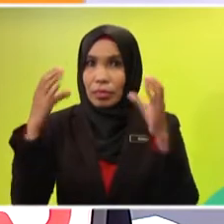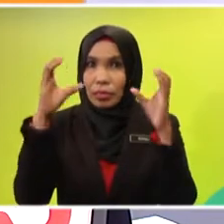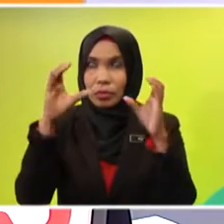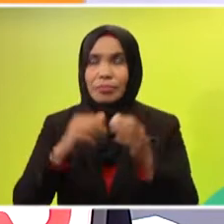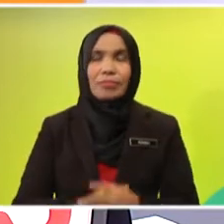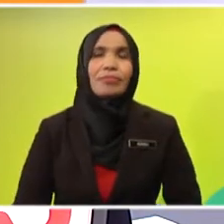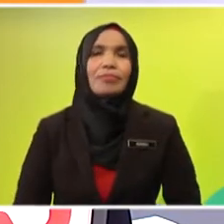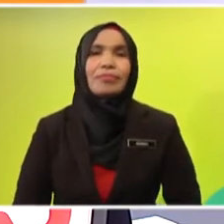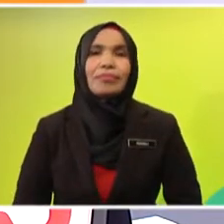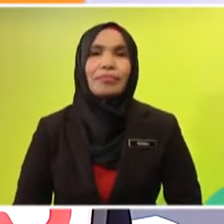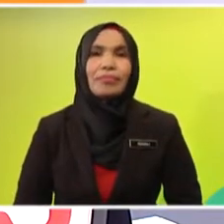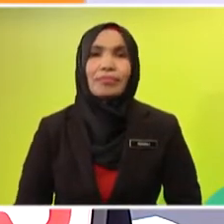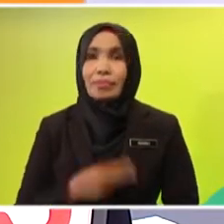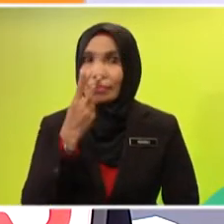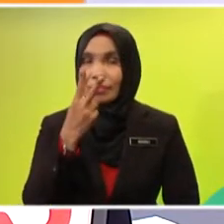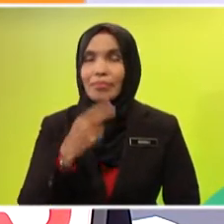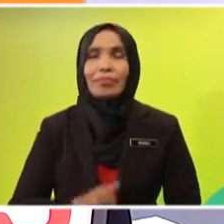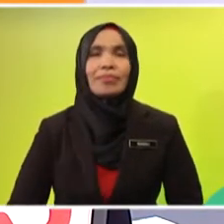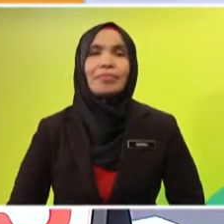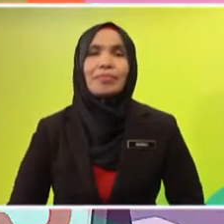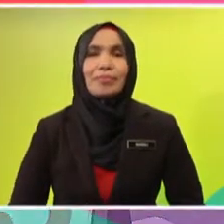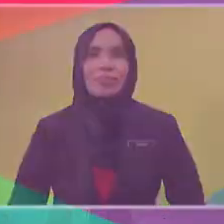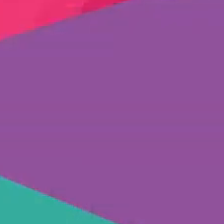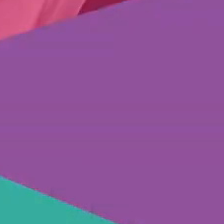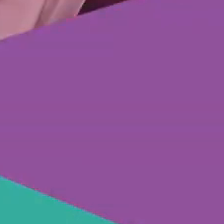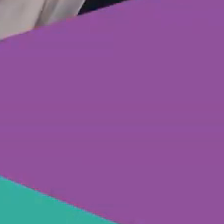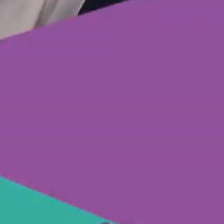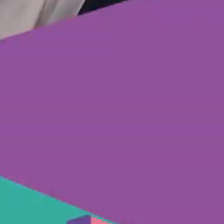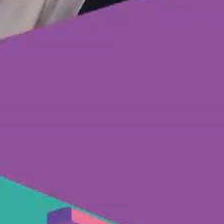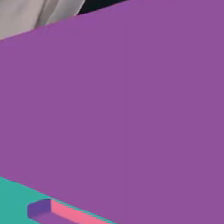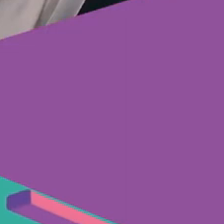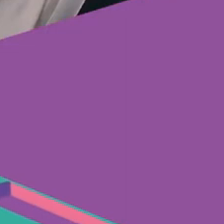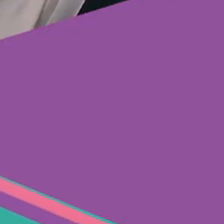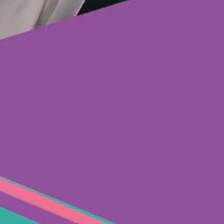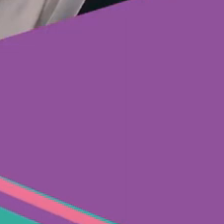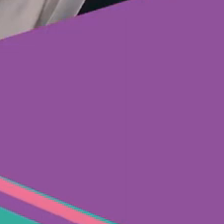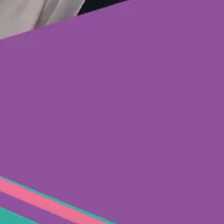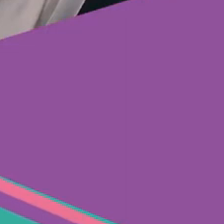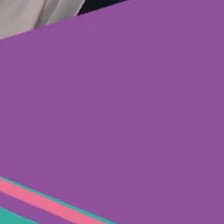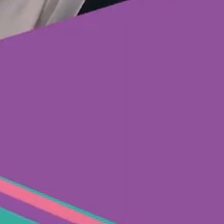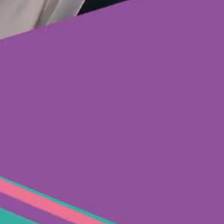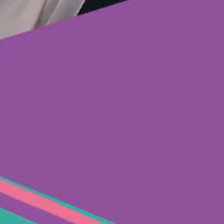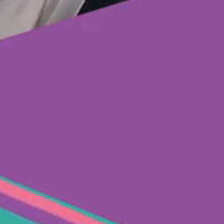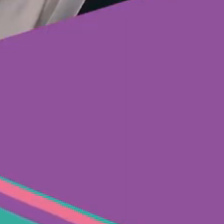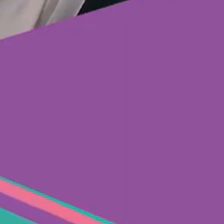singkat lebih dahulu video profil guru hai hai more posts